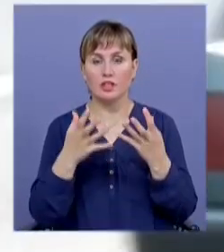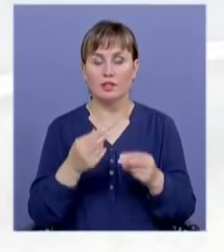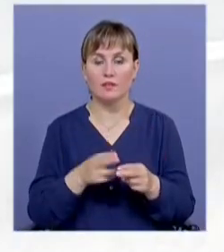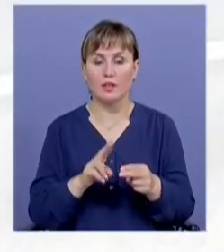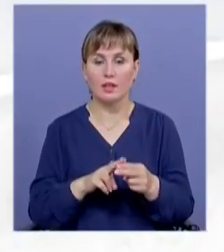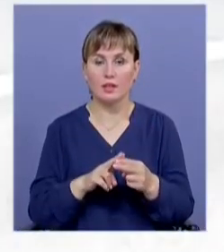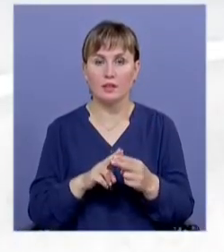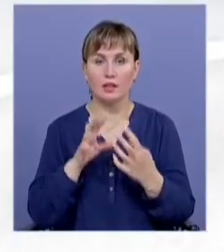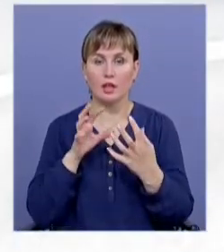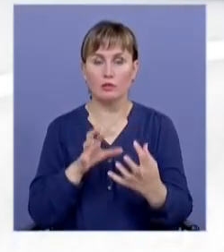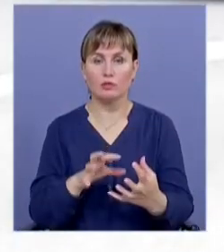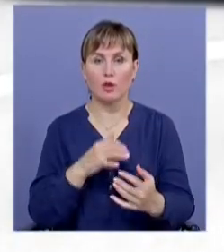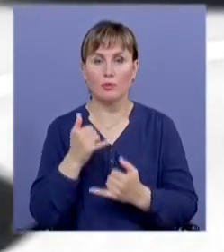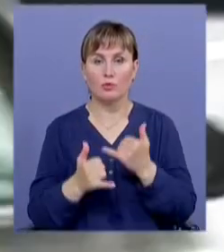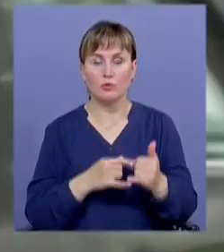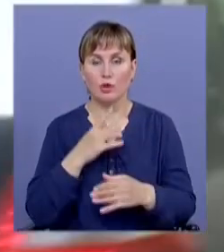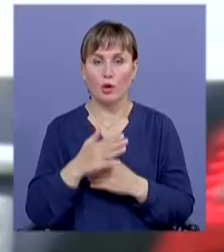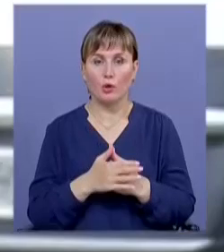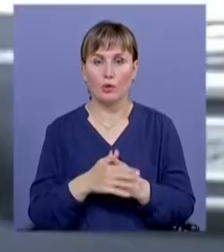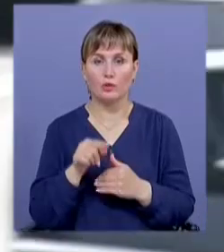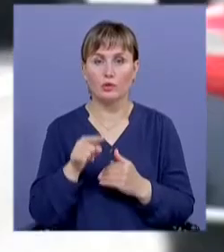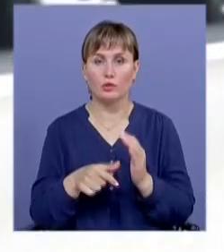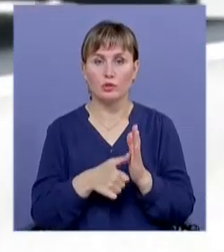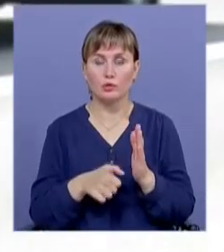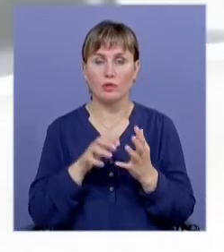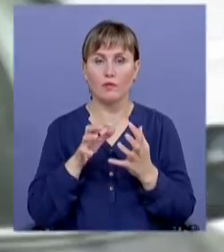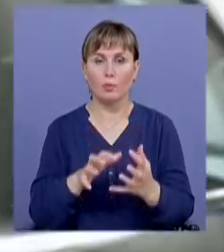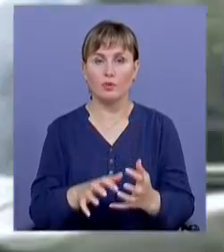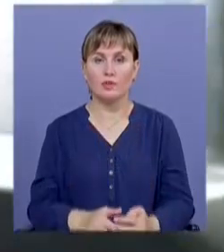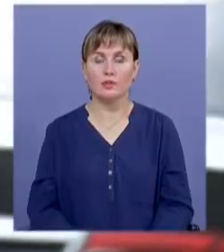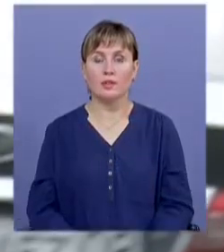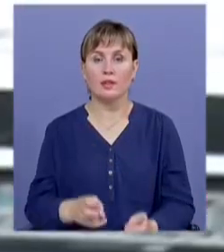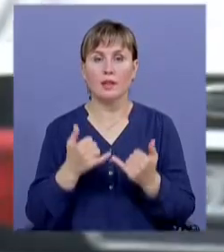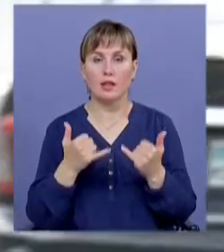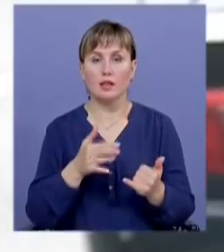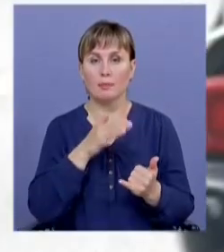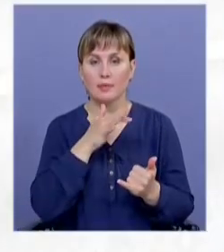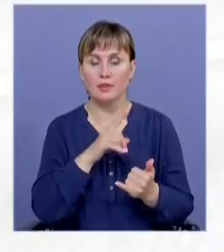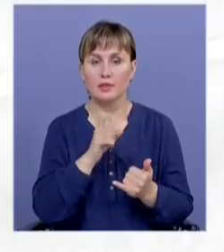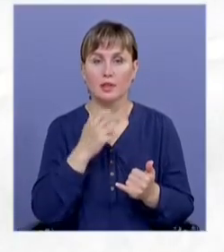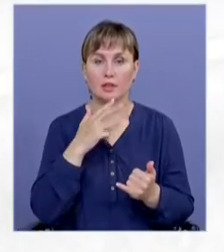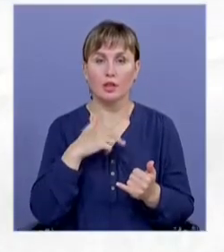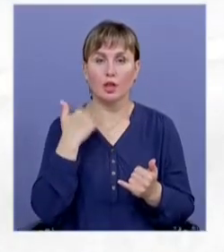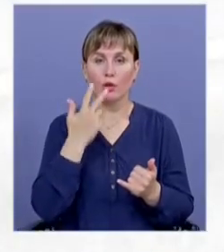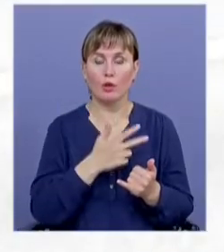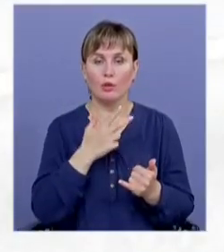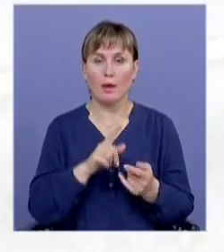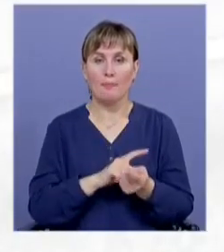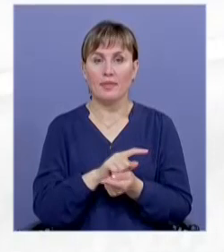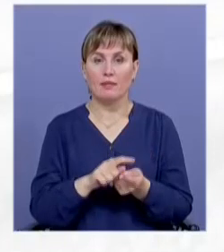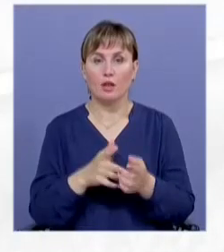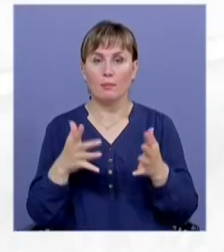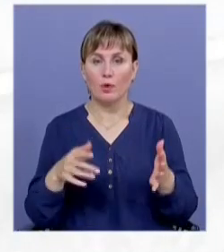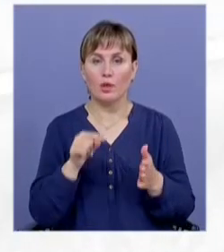маршруты обслуживают порядка 1600 автобусов. На данный момент за 3 года обновлено